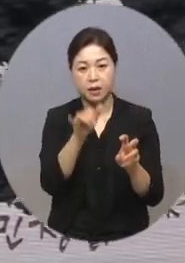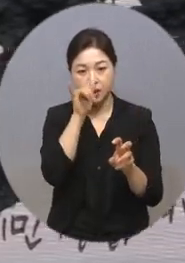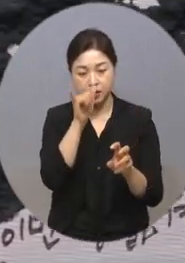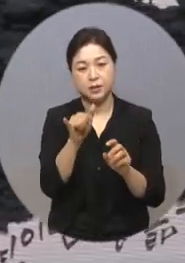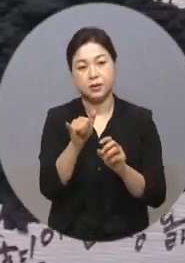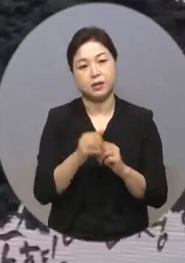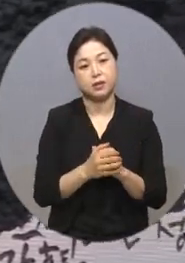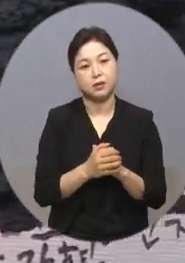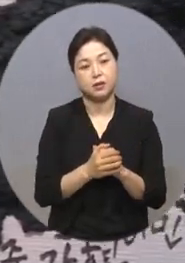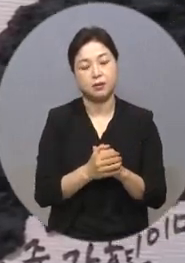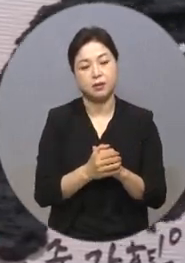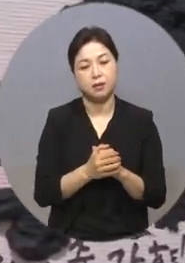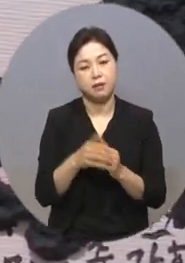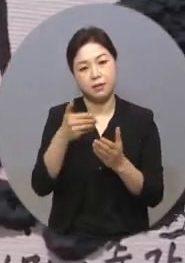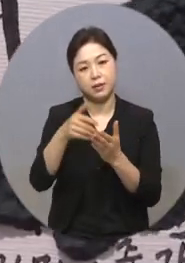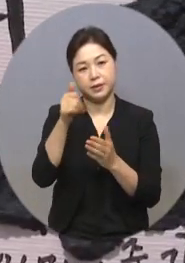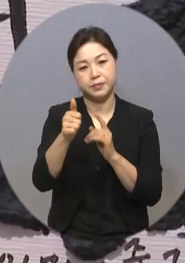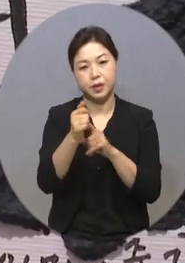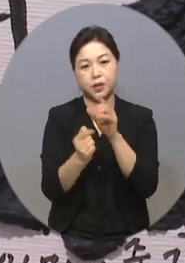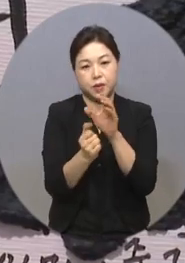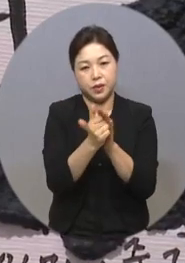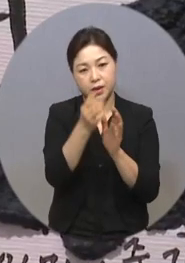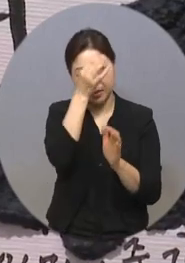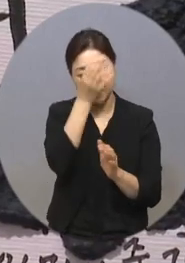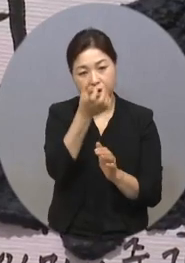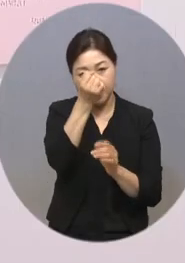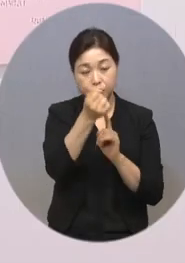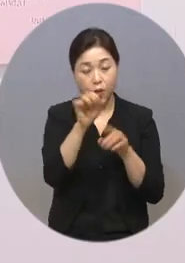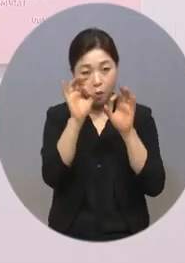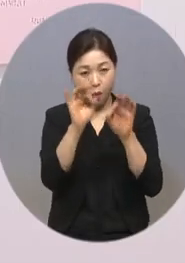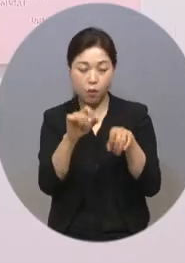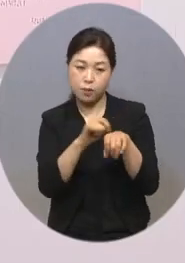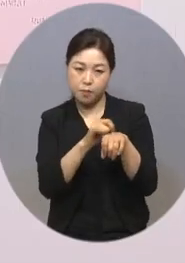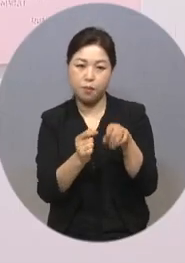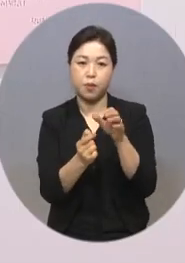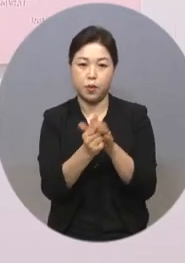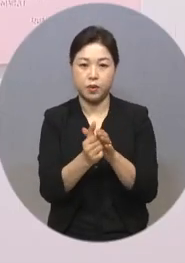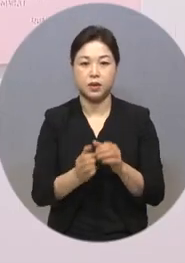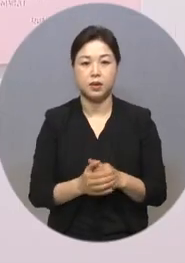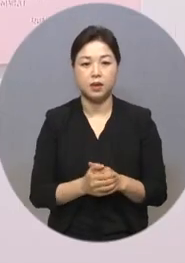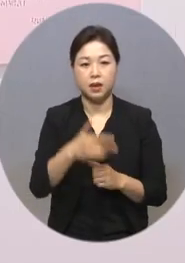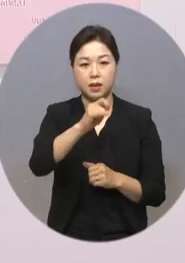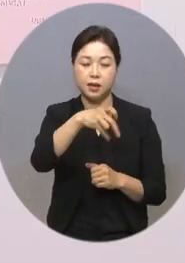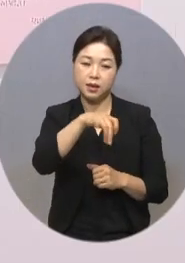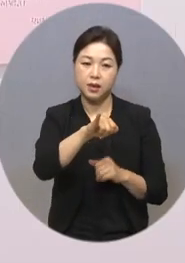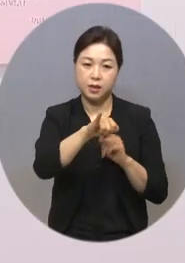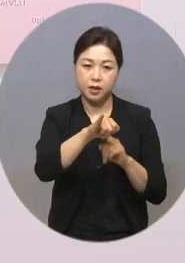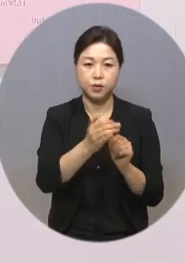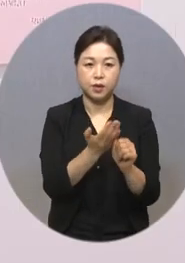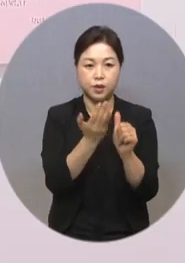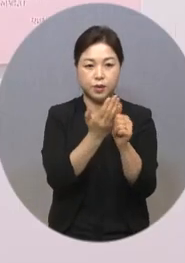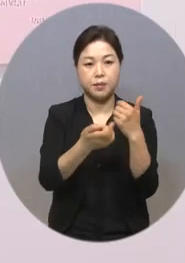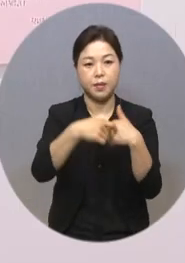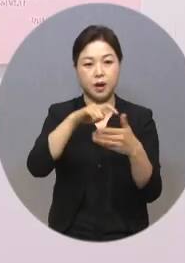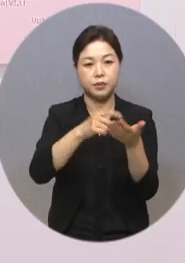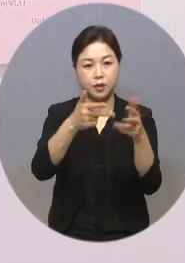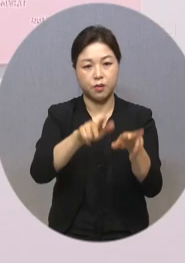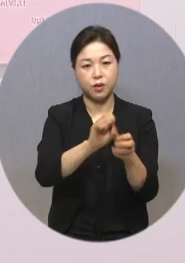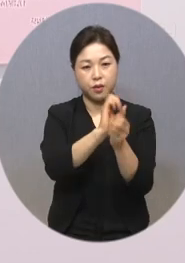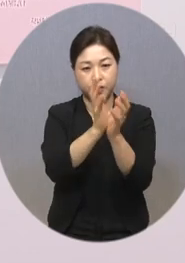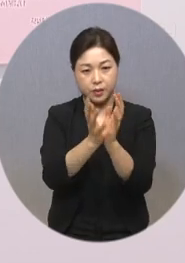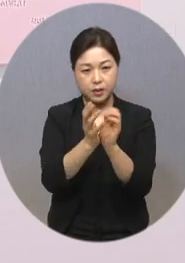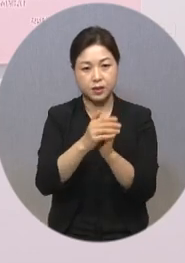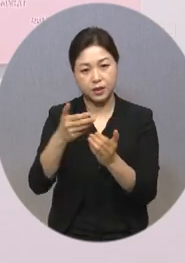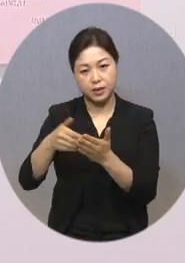작가만의 독특한 기법으로 특별함을 더해 줍니다 켈리 도가 꼰 마음 정원의 꽃들이 작가의 따뜻한